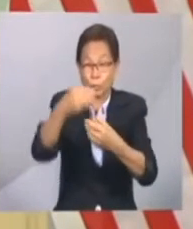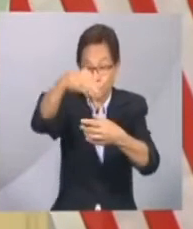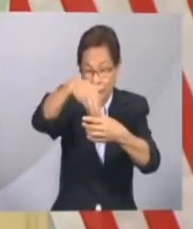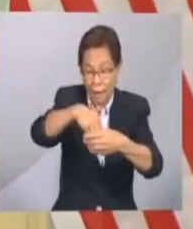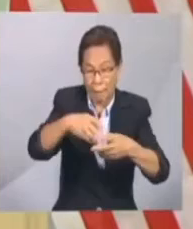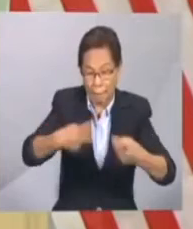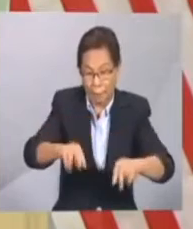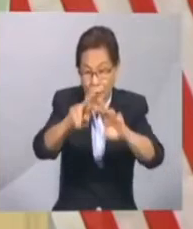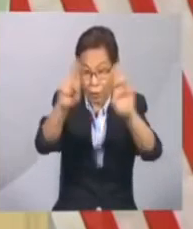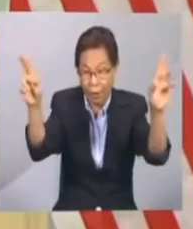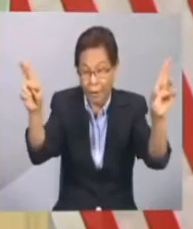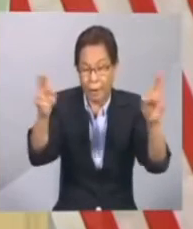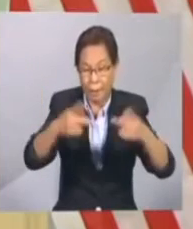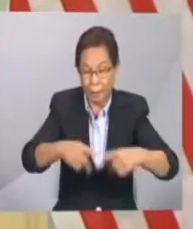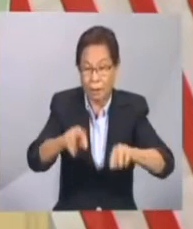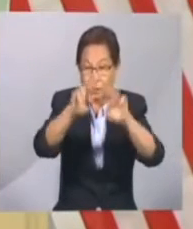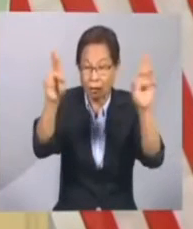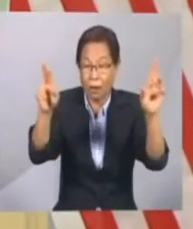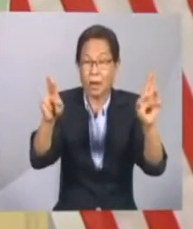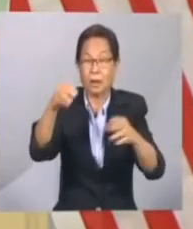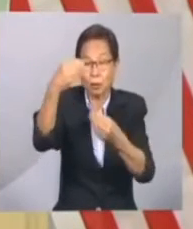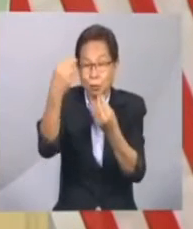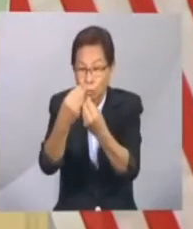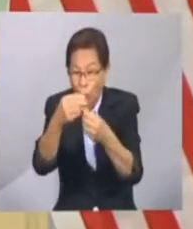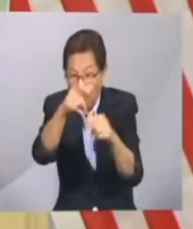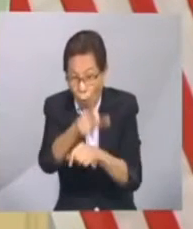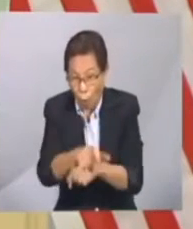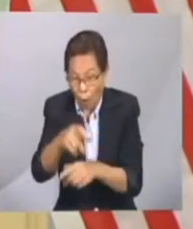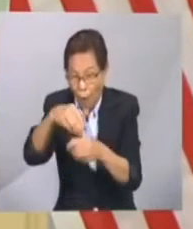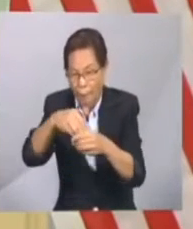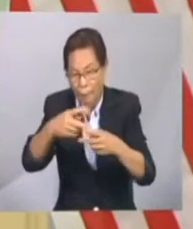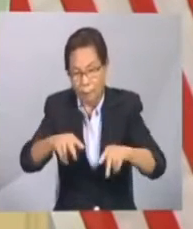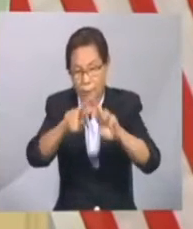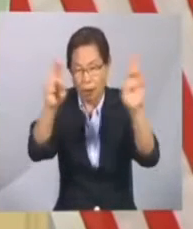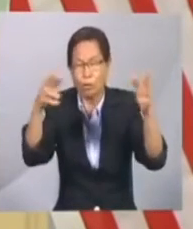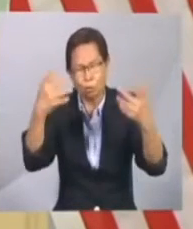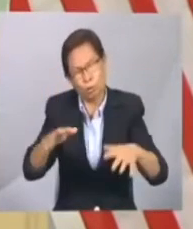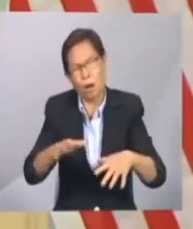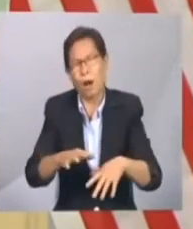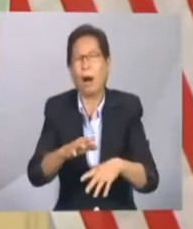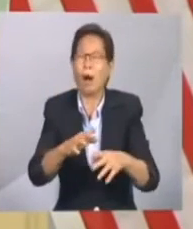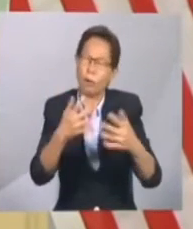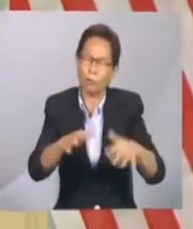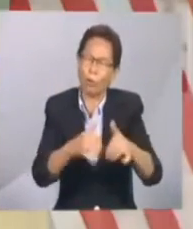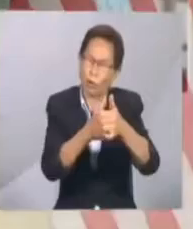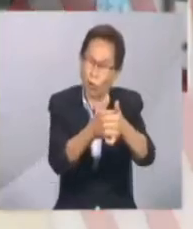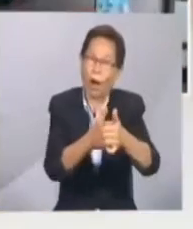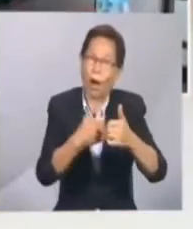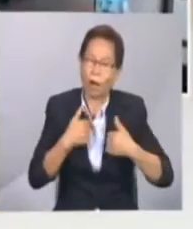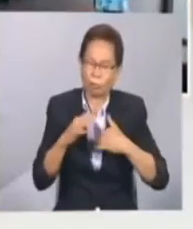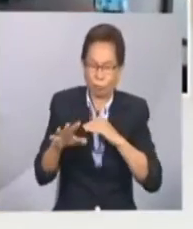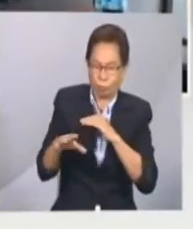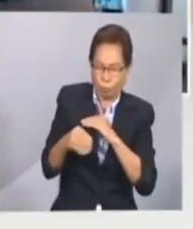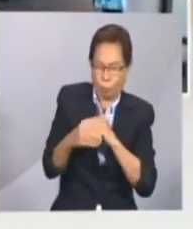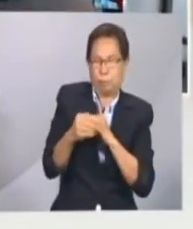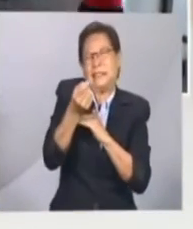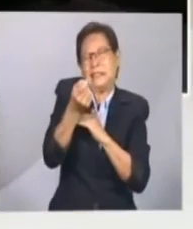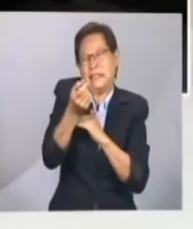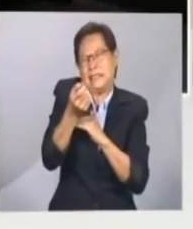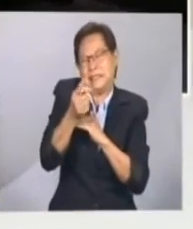pasar raya mereka dan sebagainya telah pun mereka patuhi. Saya percaya walaupun ada peningkatan sedikit